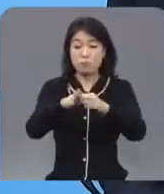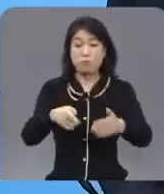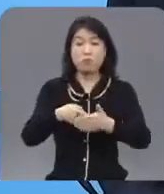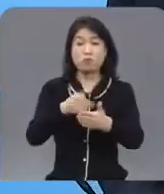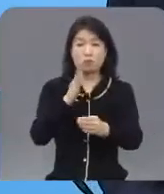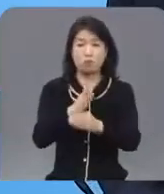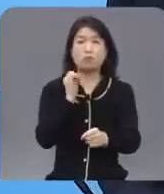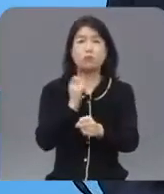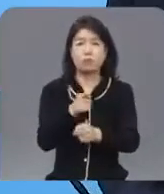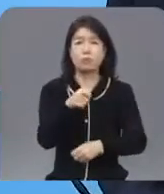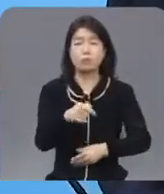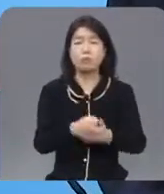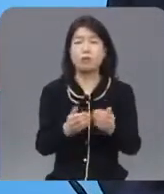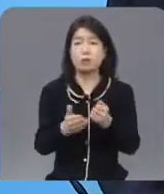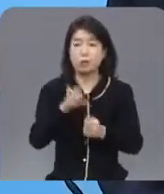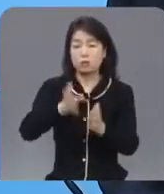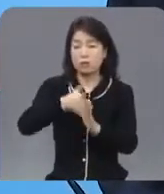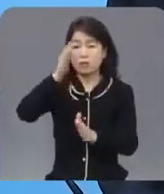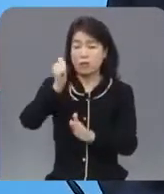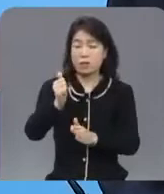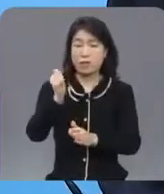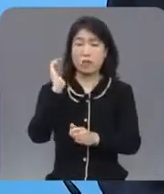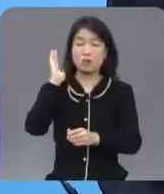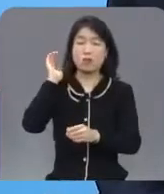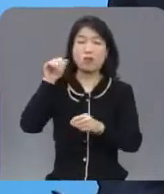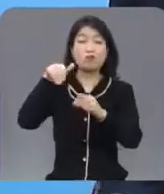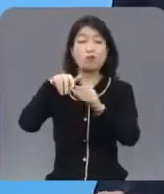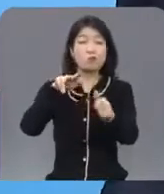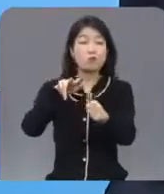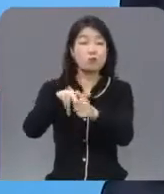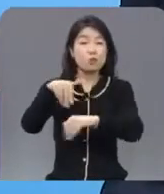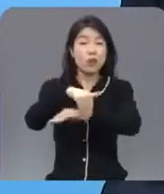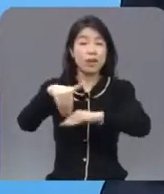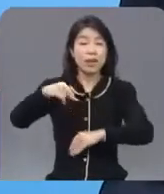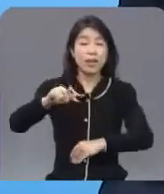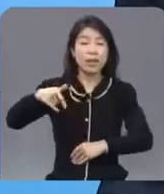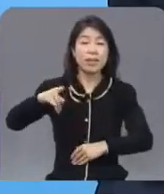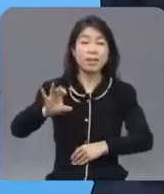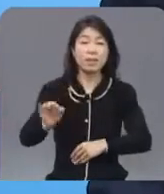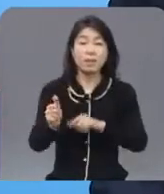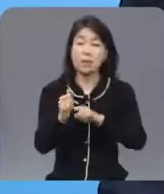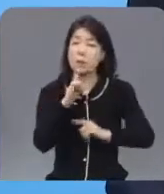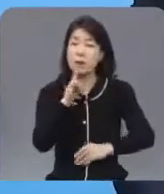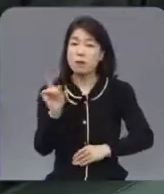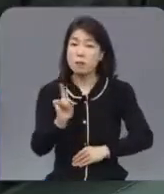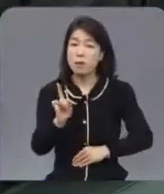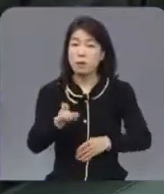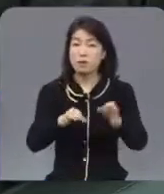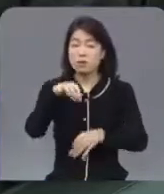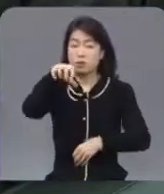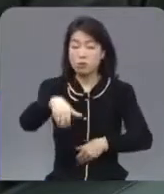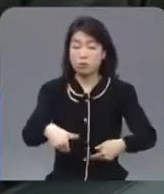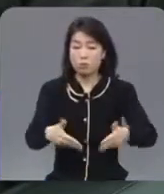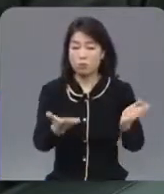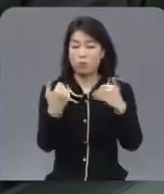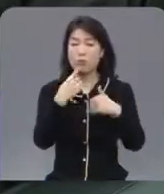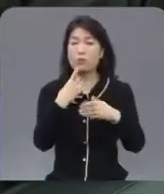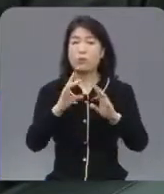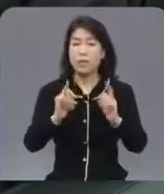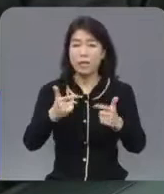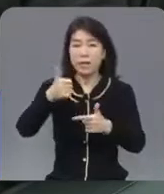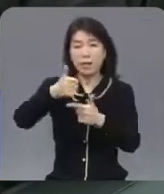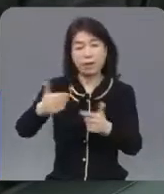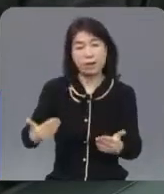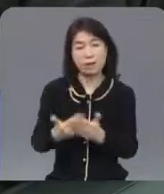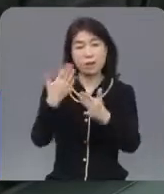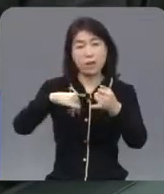밝혔고 광주시장 출마 예정자 인 강기정 천 청와대 정무수석 또 쇼핑몰 6권 뿐만 아니라 코난